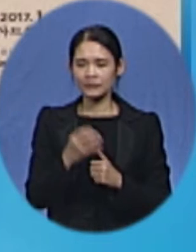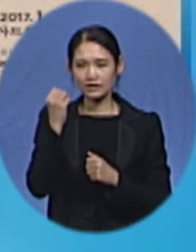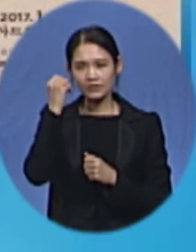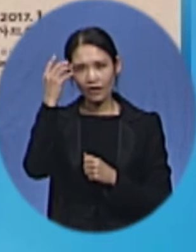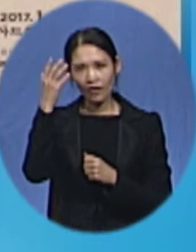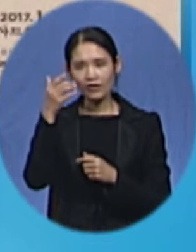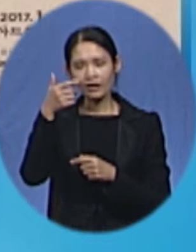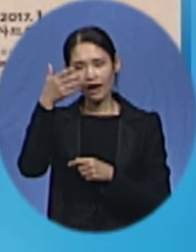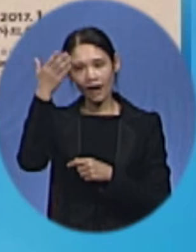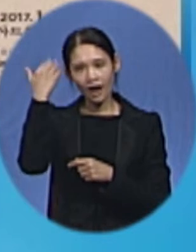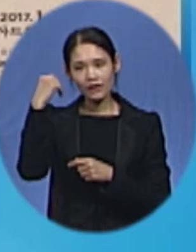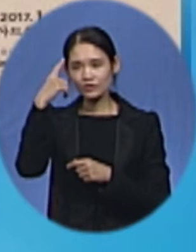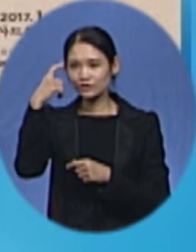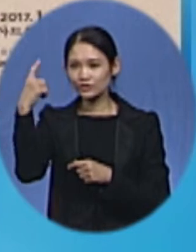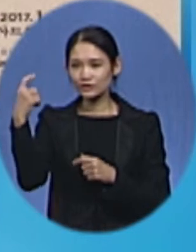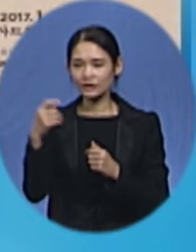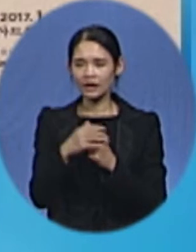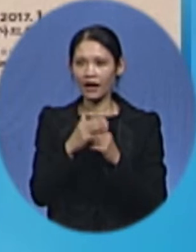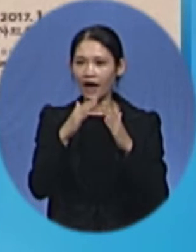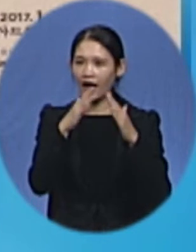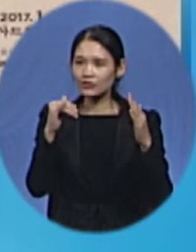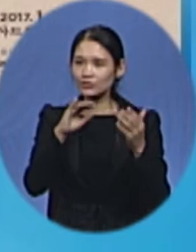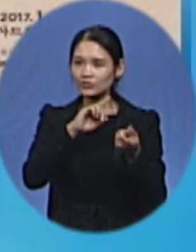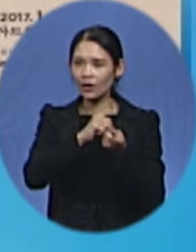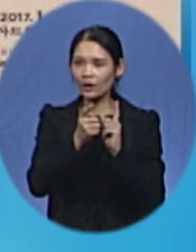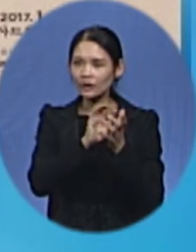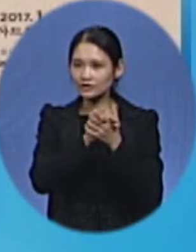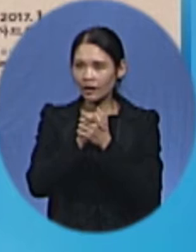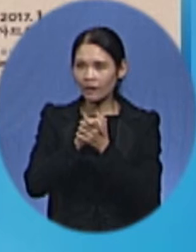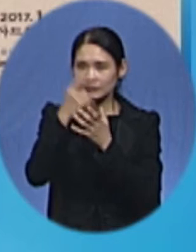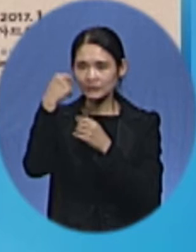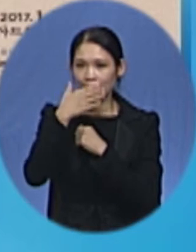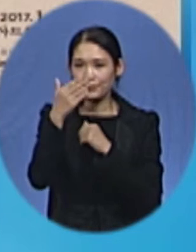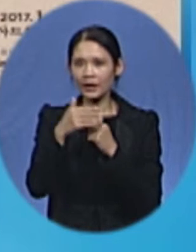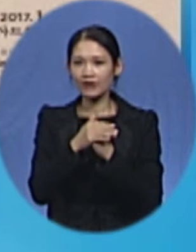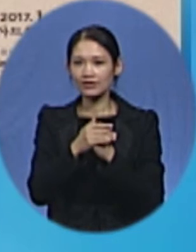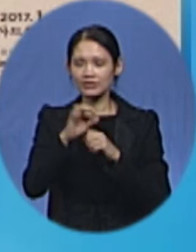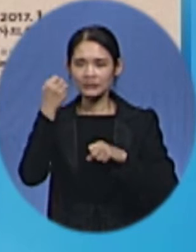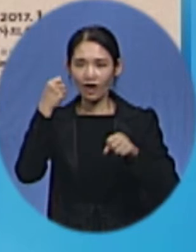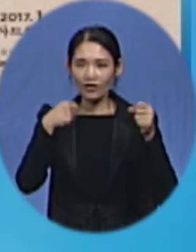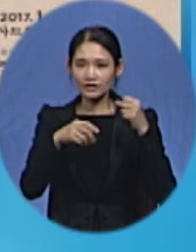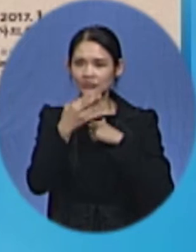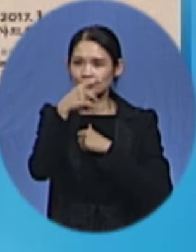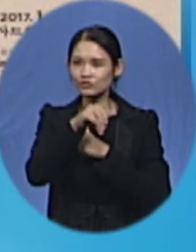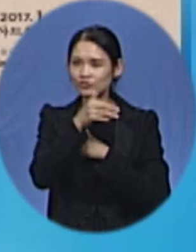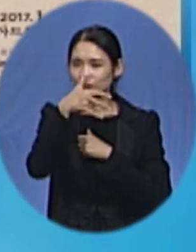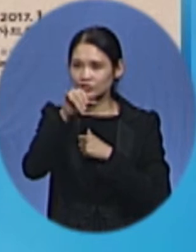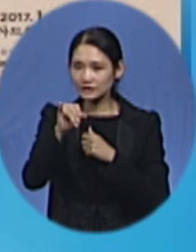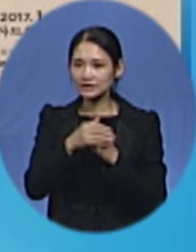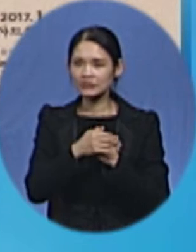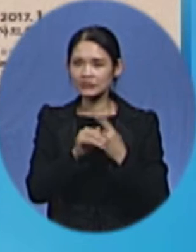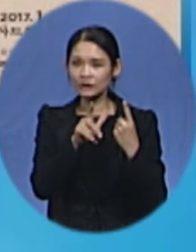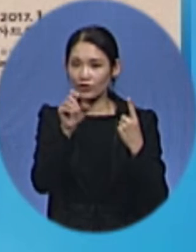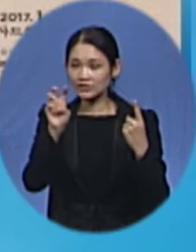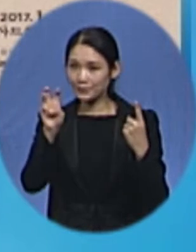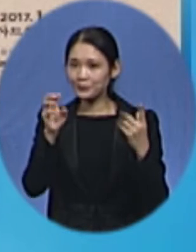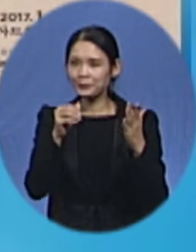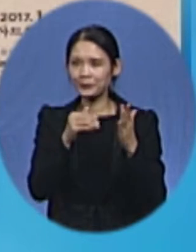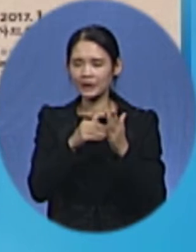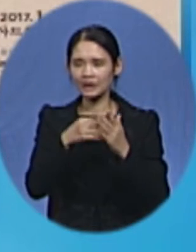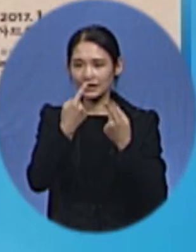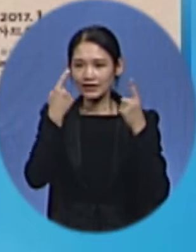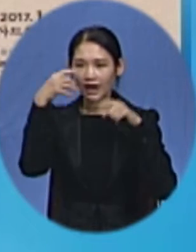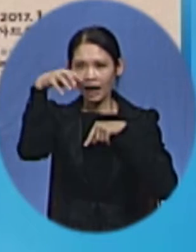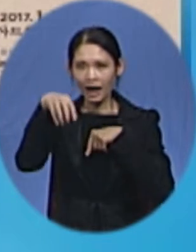잊혀져가는 옛 추억의 향수와 가족 간의 정을 느낄 수 있는 작품 연극 둥지. 1월 30일까지